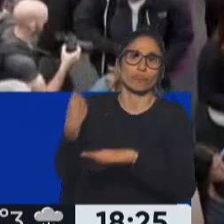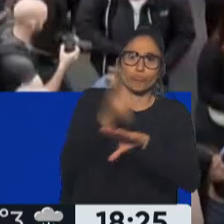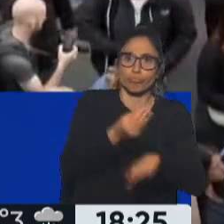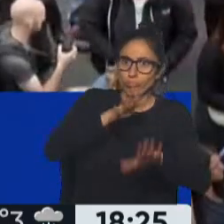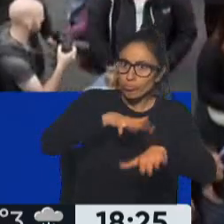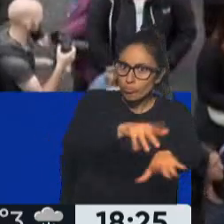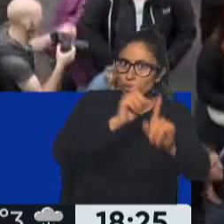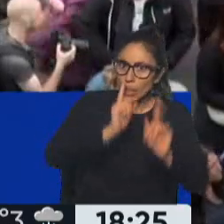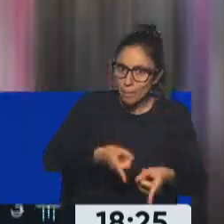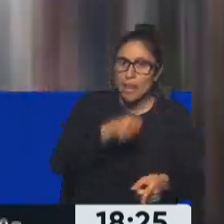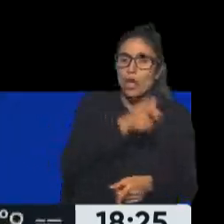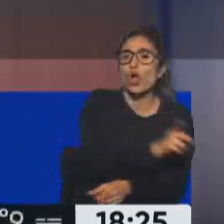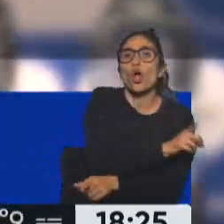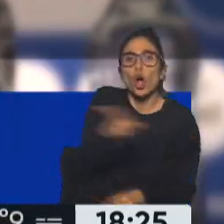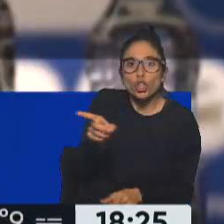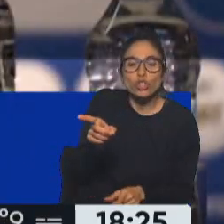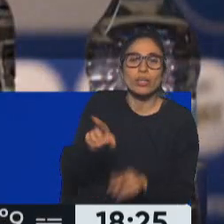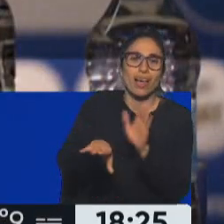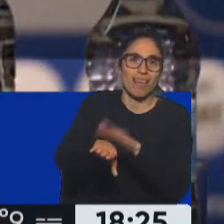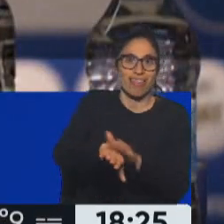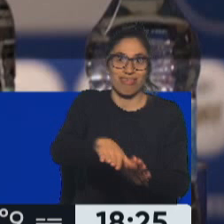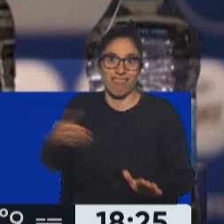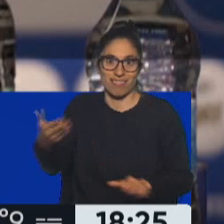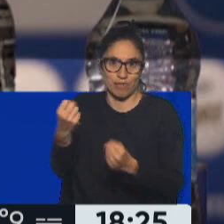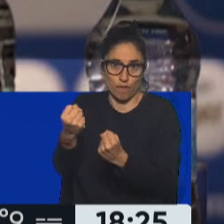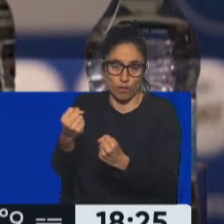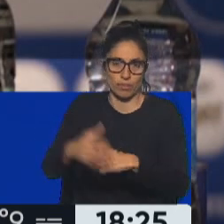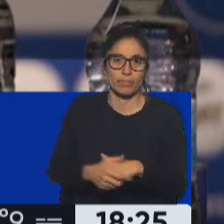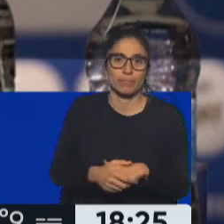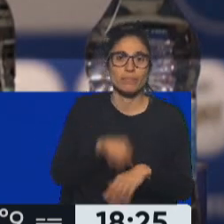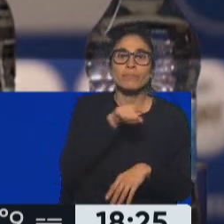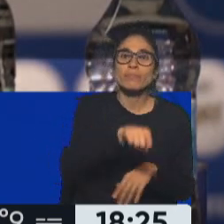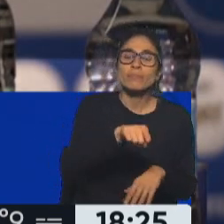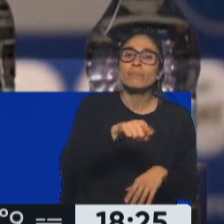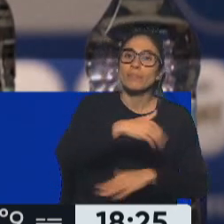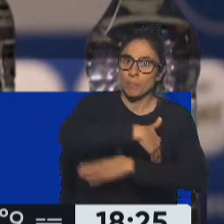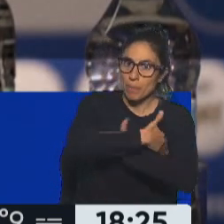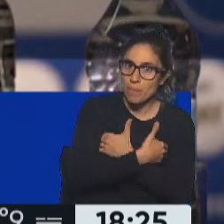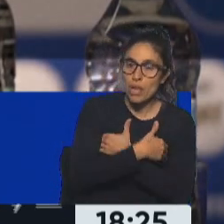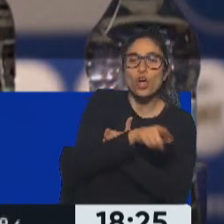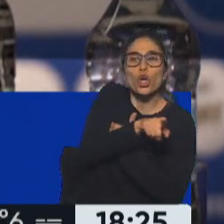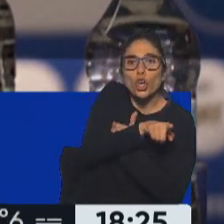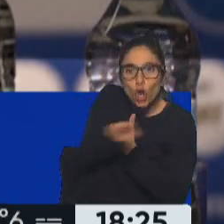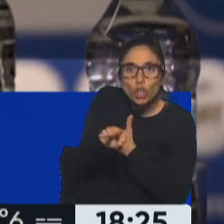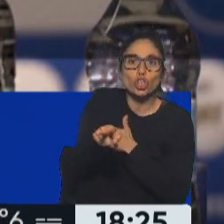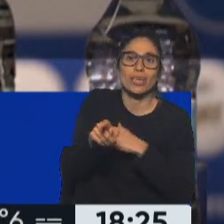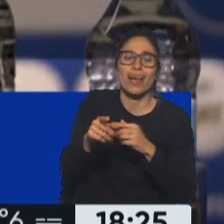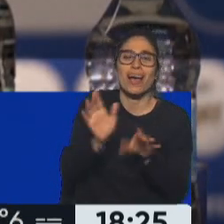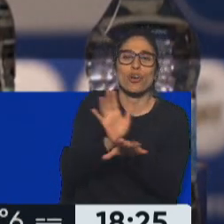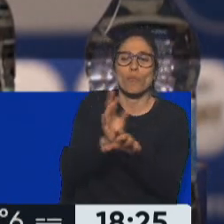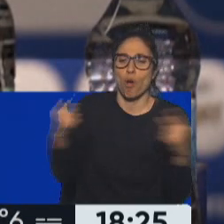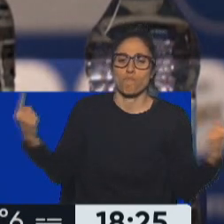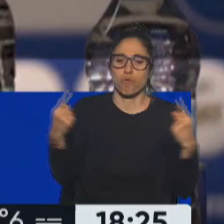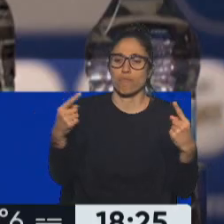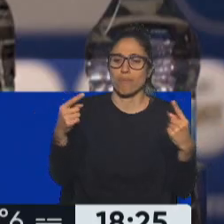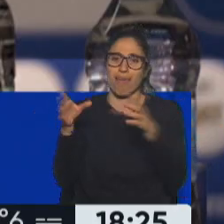la ultraderecha. Kylian Mbappé est contre les extrêmes, contre les idées qui divisent. Comme j'ai dit, on